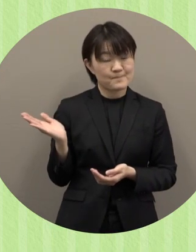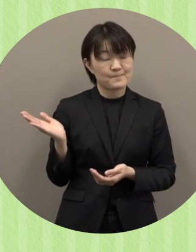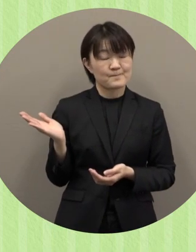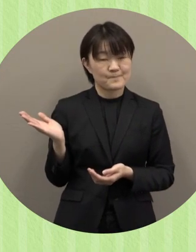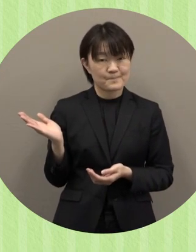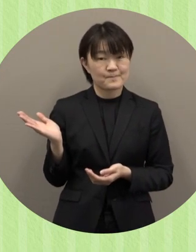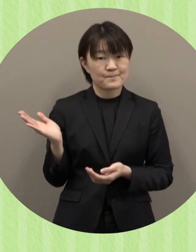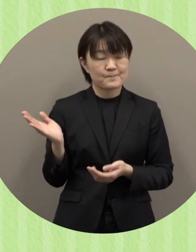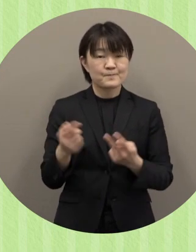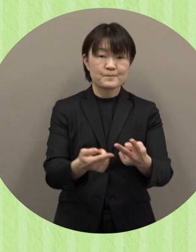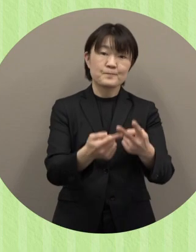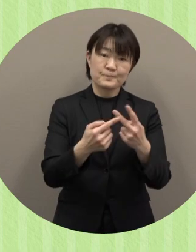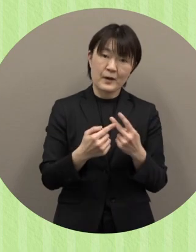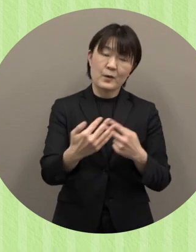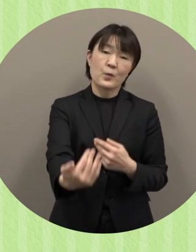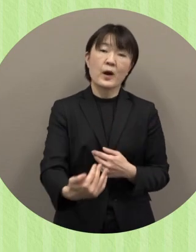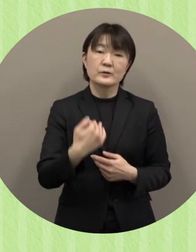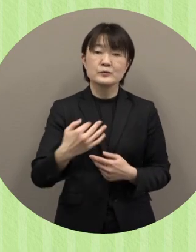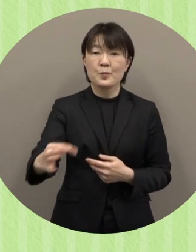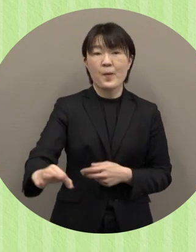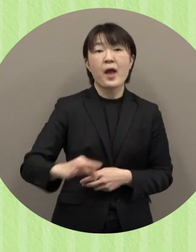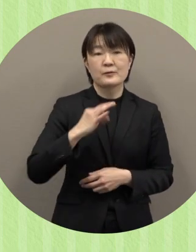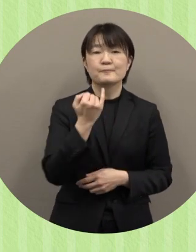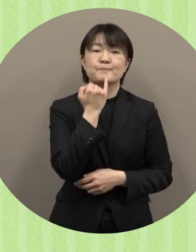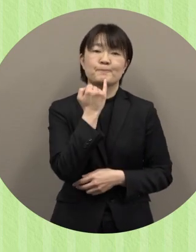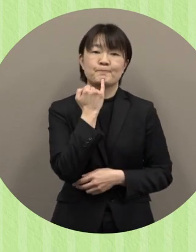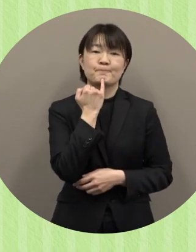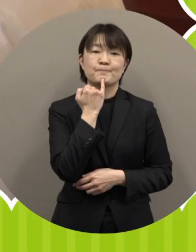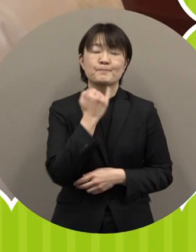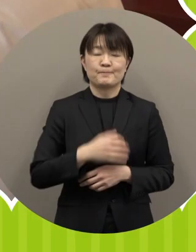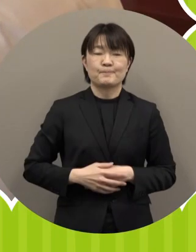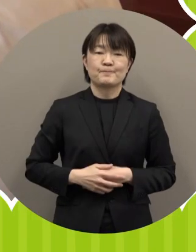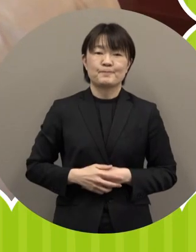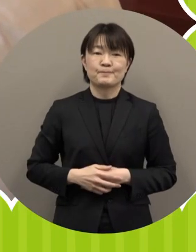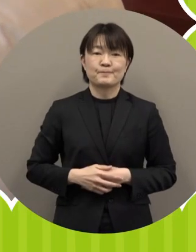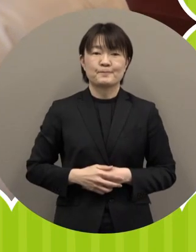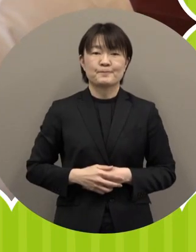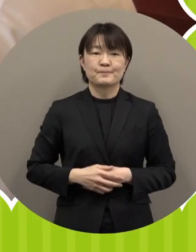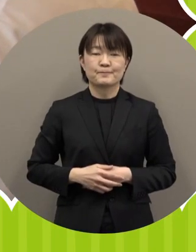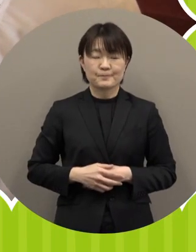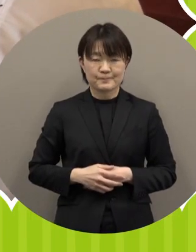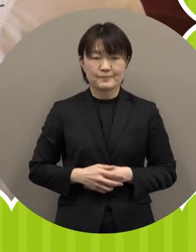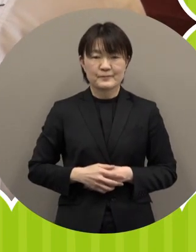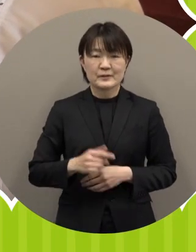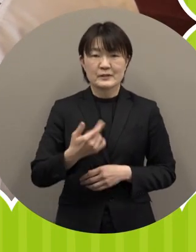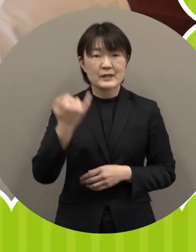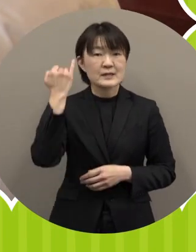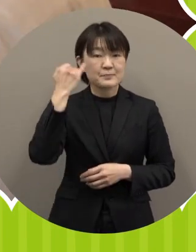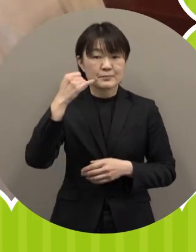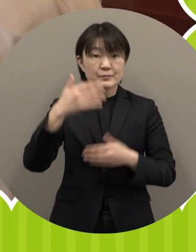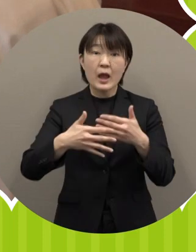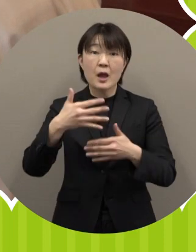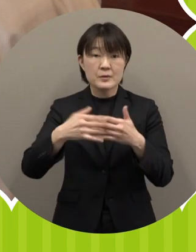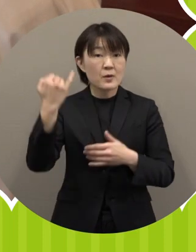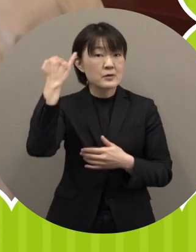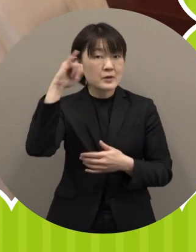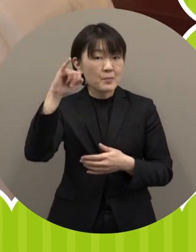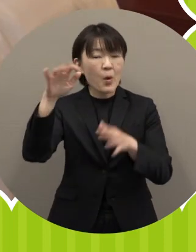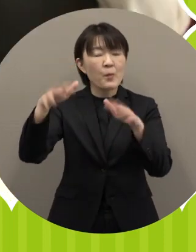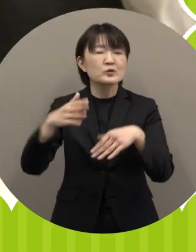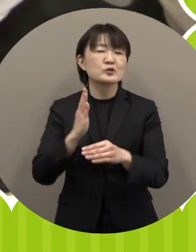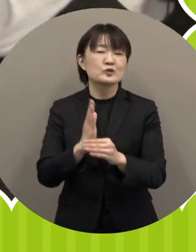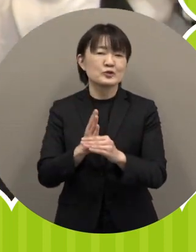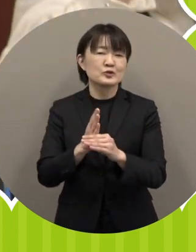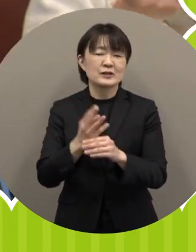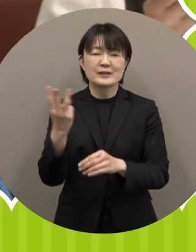。はがき、ファックス、メールでも受け付けています。番組へのリクエストも随時募集中です。3